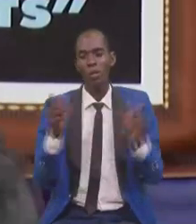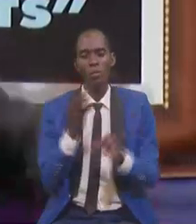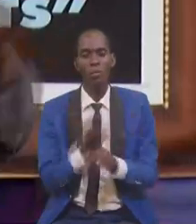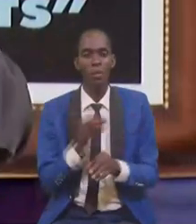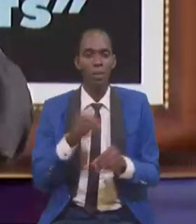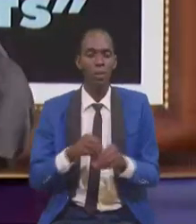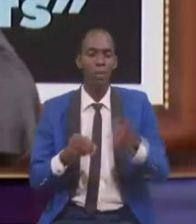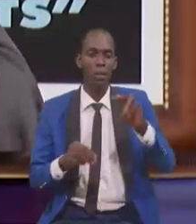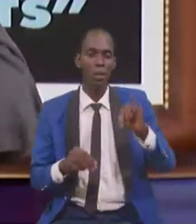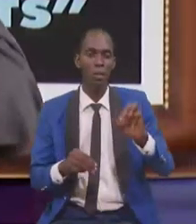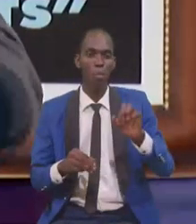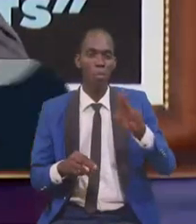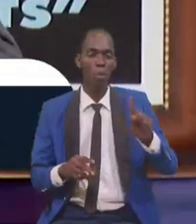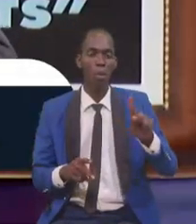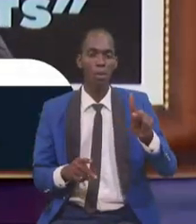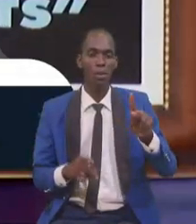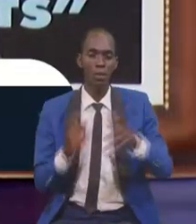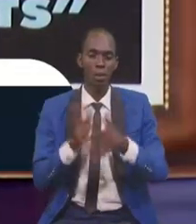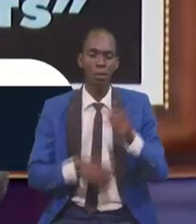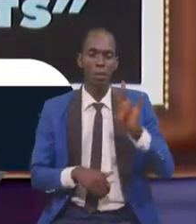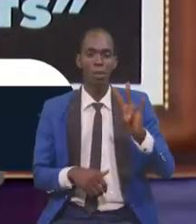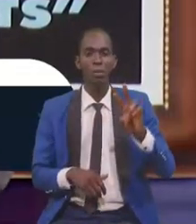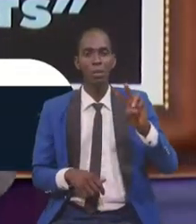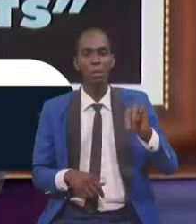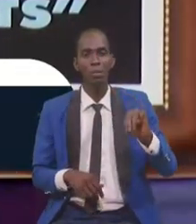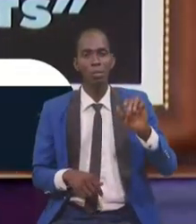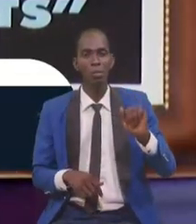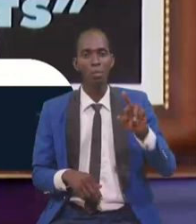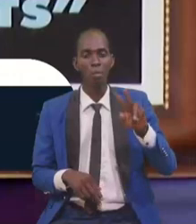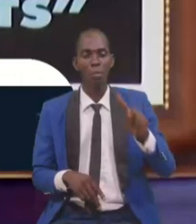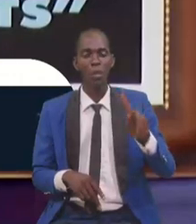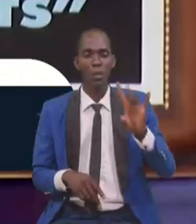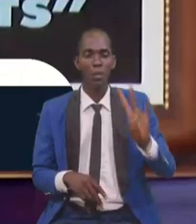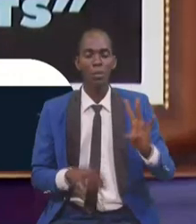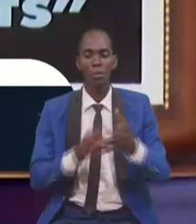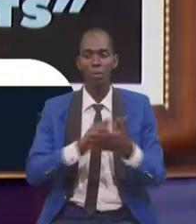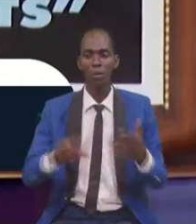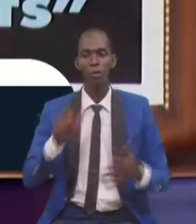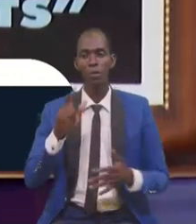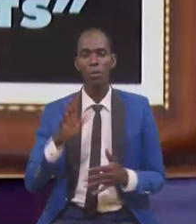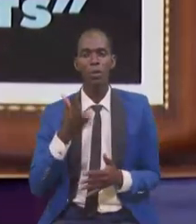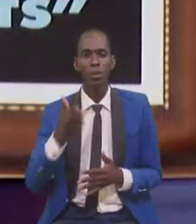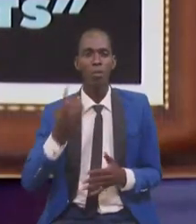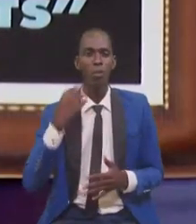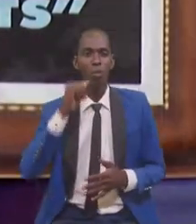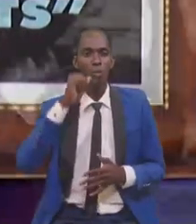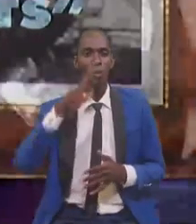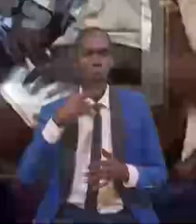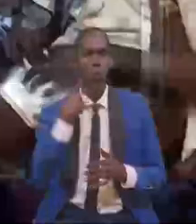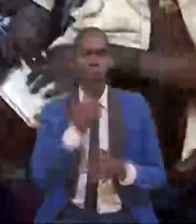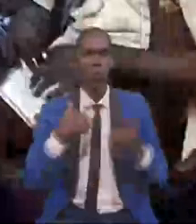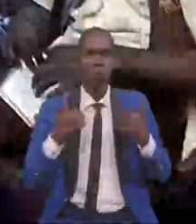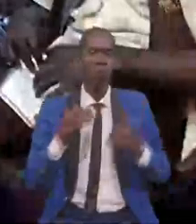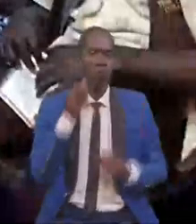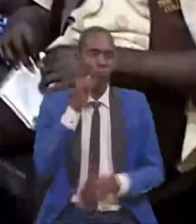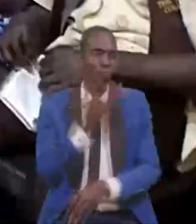Marc 7, Marc chapitre 7, le verset 25. Car une femme